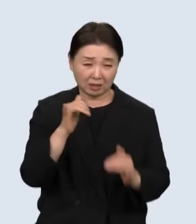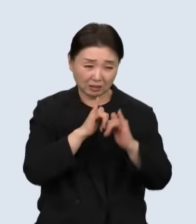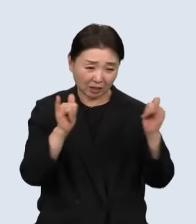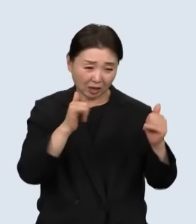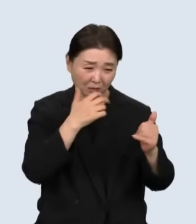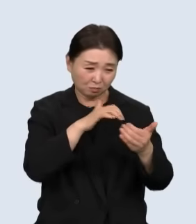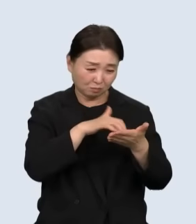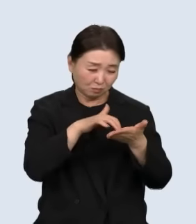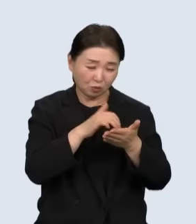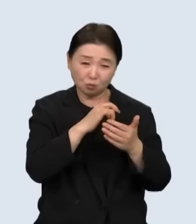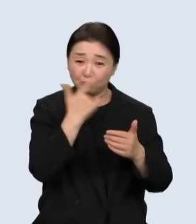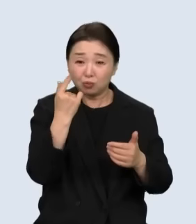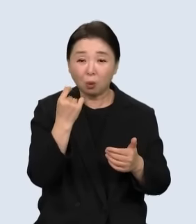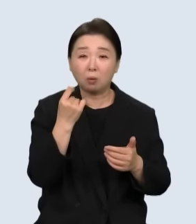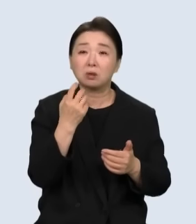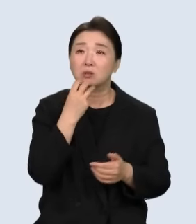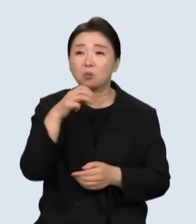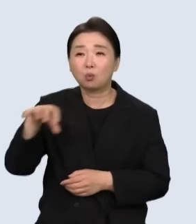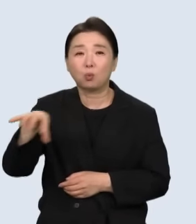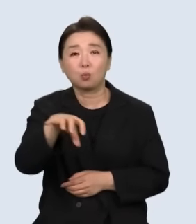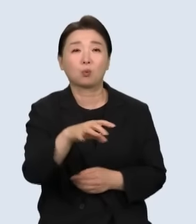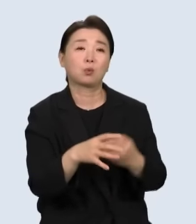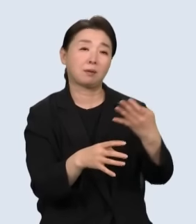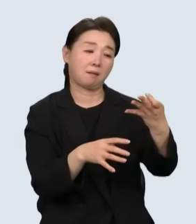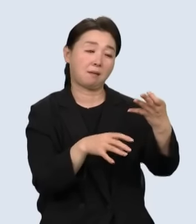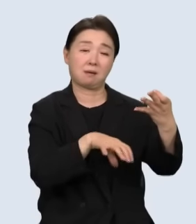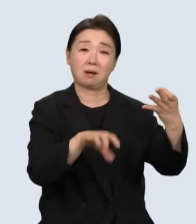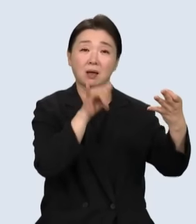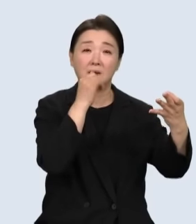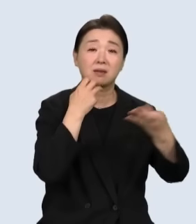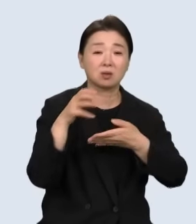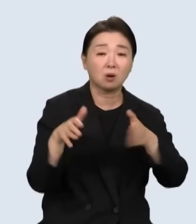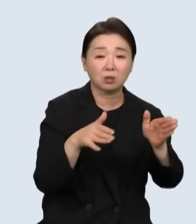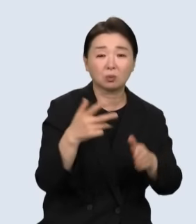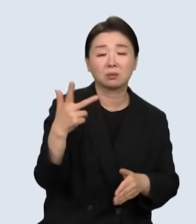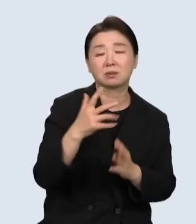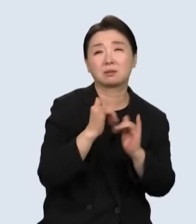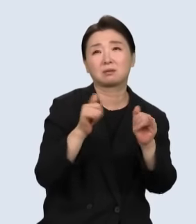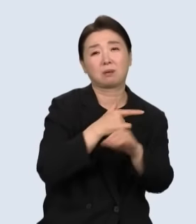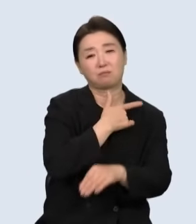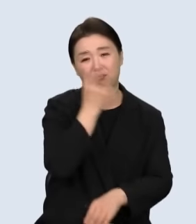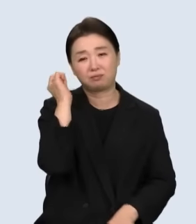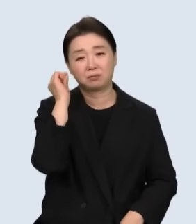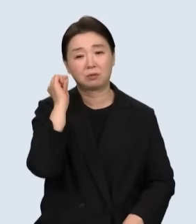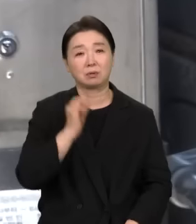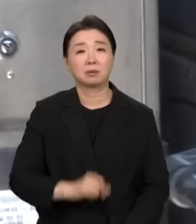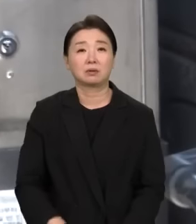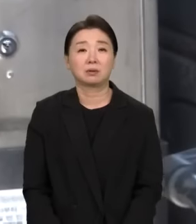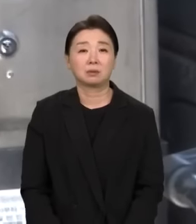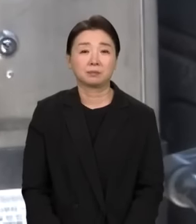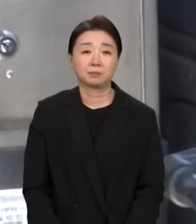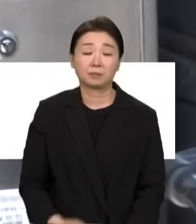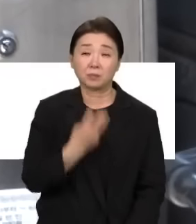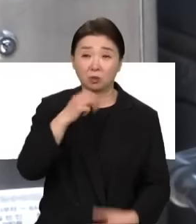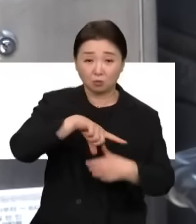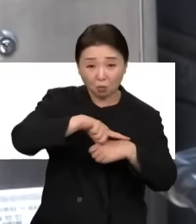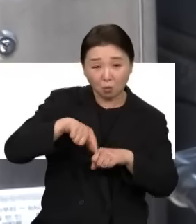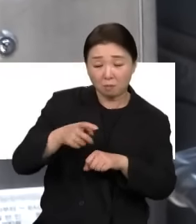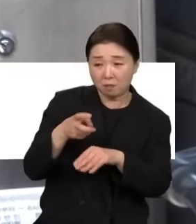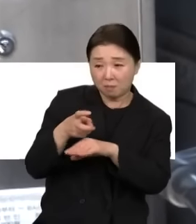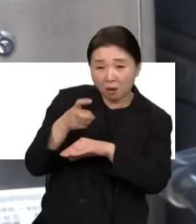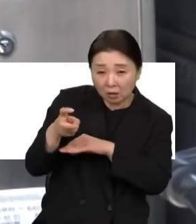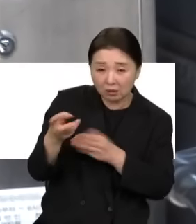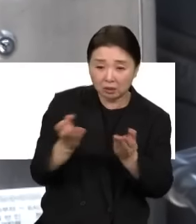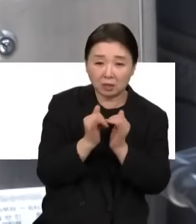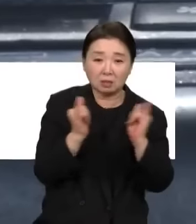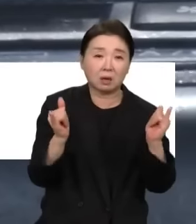못하는 곳은 서울을 비롯해 14곳으로 특히 경기도는 7천 명 넘게 부족합니다. 수도권조차도 버스